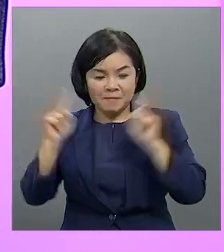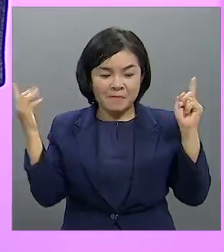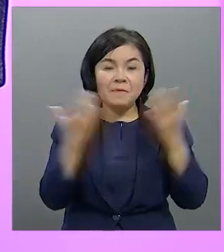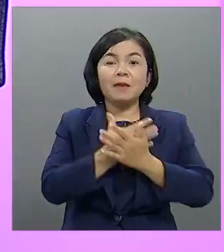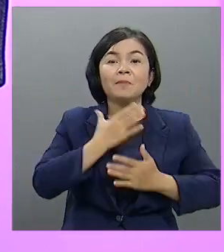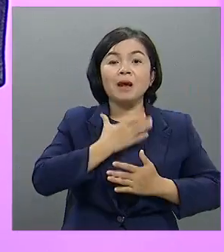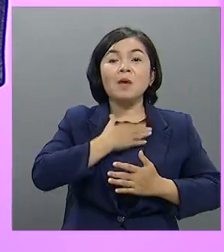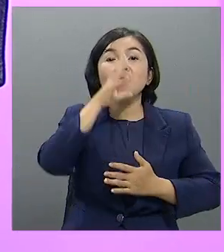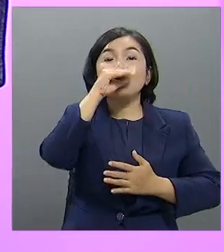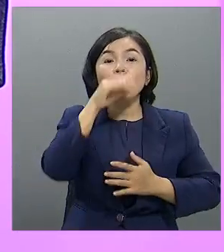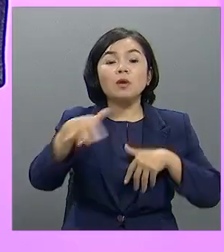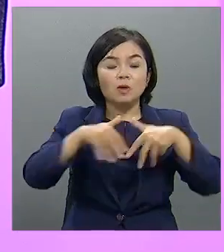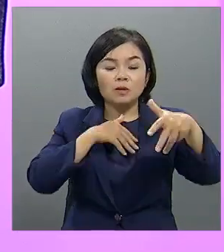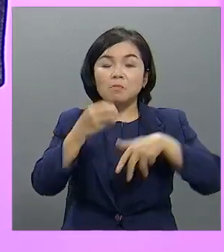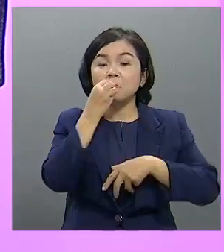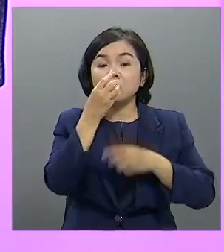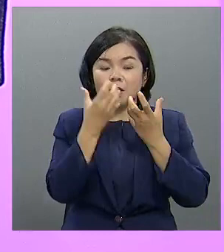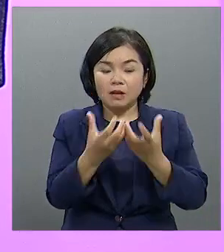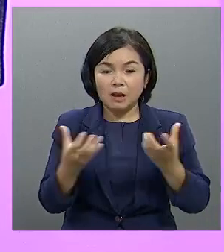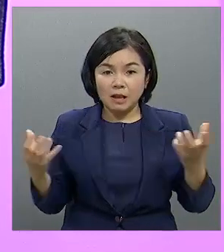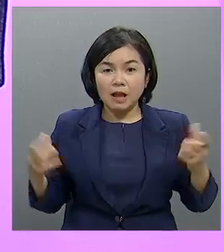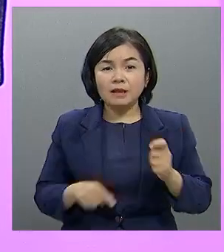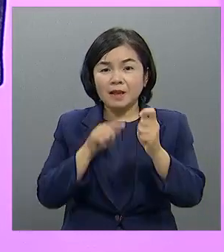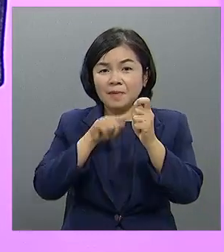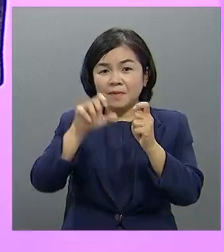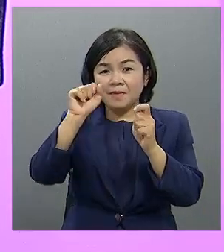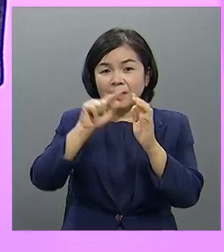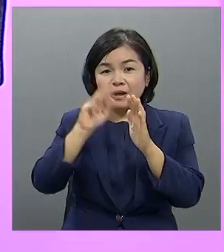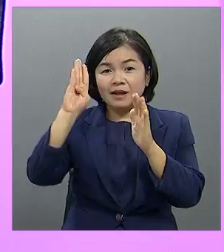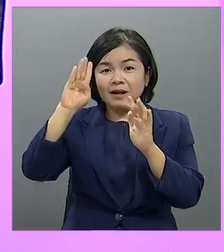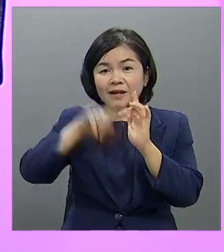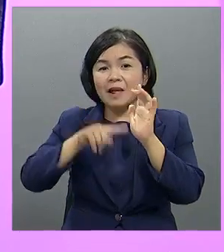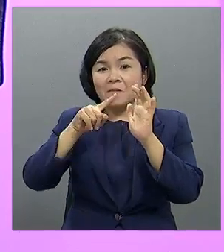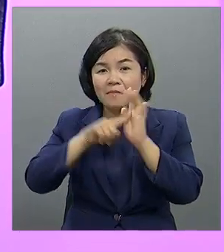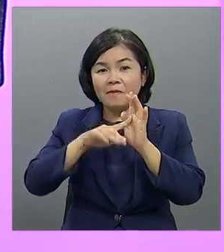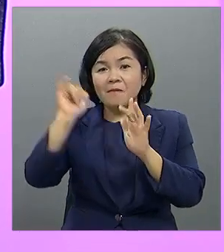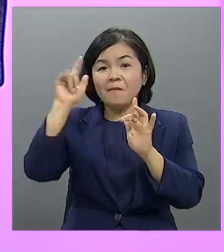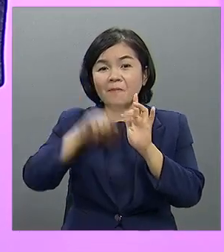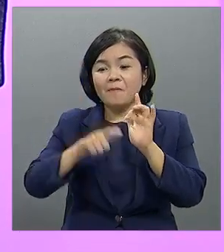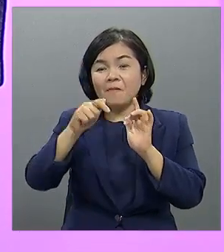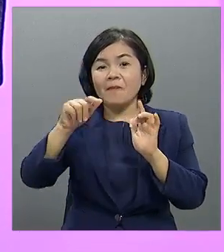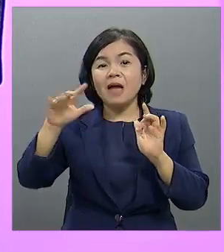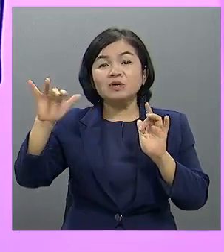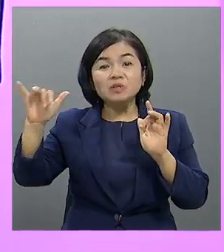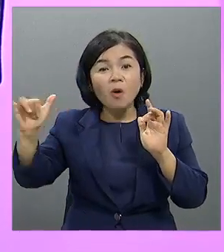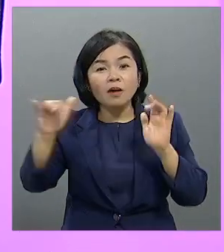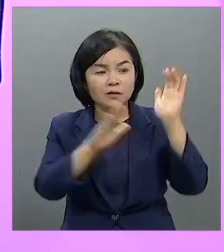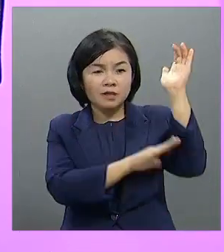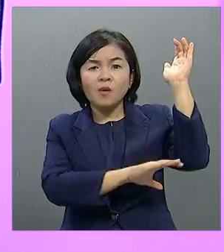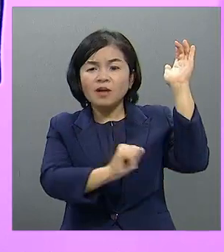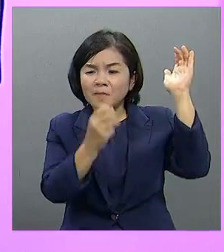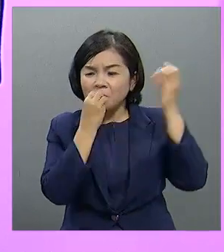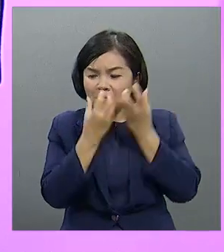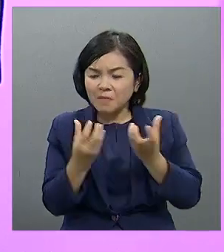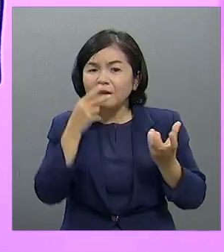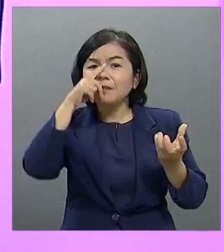าวบ้านนะคะที่สะบ้าย้อยนะคะจังหวัดสงขลาที่ตำบลบาโหยค่ะรูปร่างหน้าตาจะเป็นอย่างไรเป็นขนมไทยพื้นถิ่นนะคะ